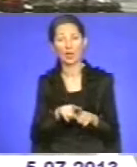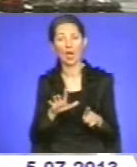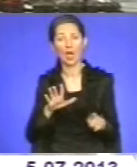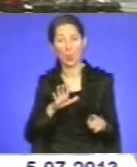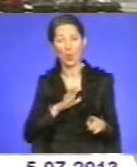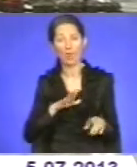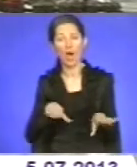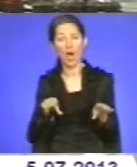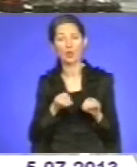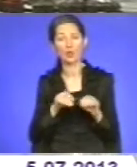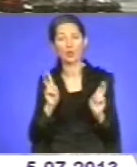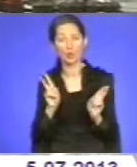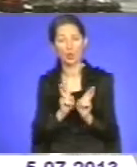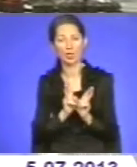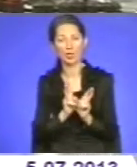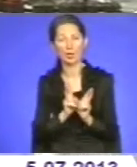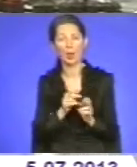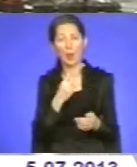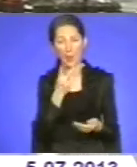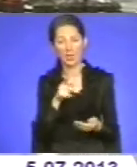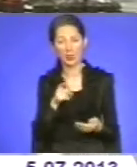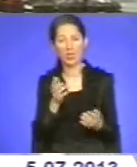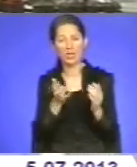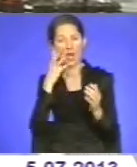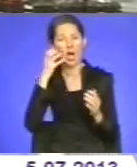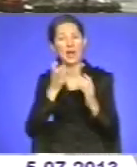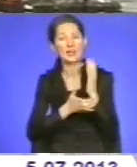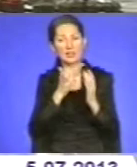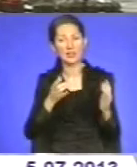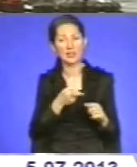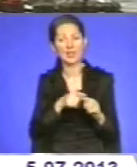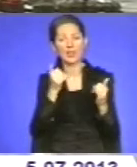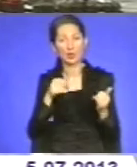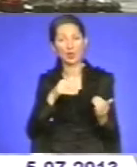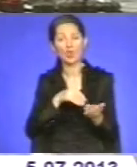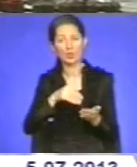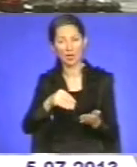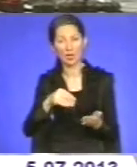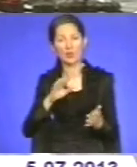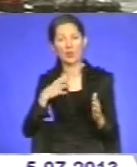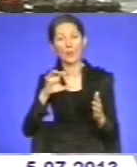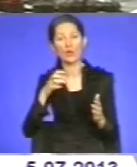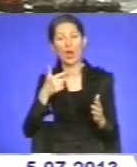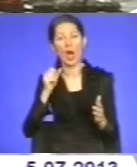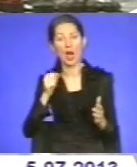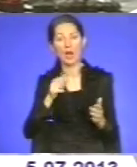зустрілися з героєм, і ми бачимо ті сади, які сьогодні садить, вже 500 гектарів саду посаджено в перспективі,